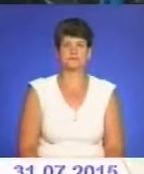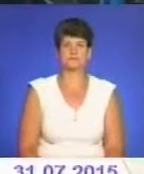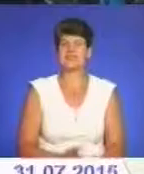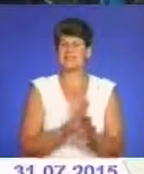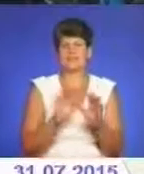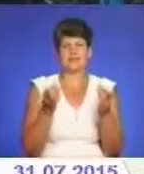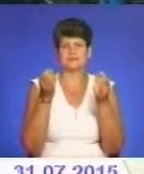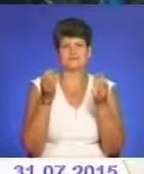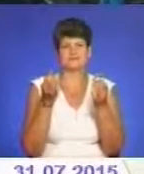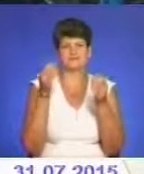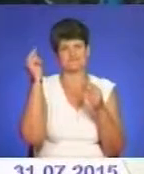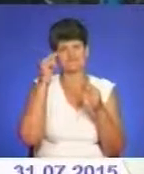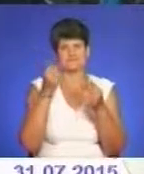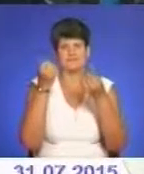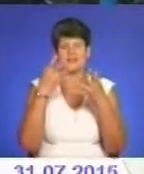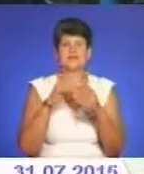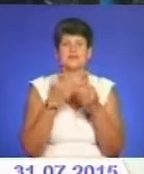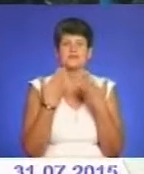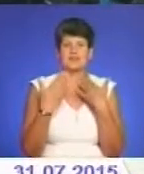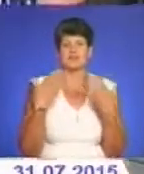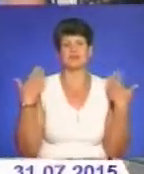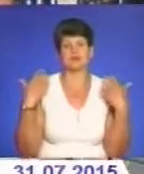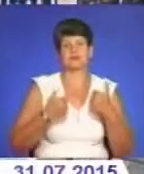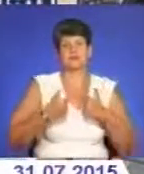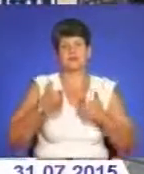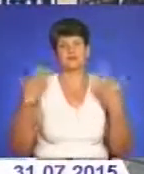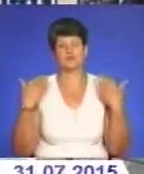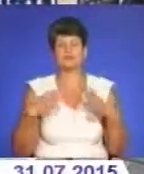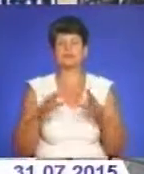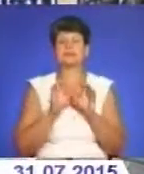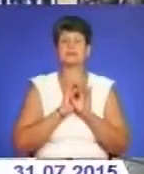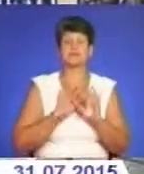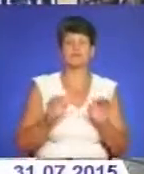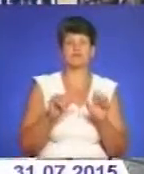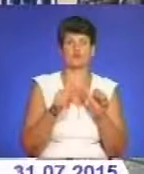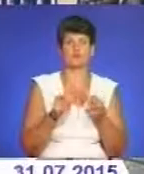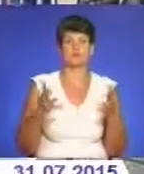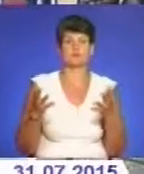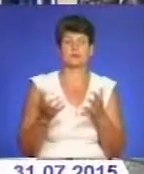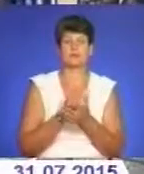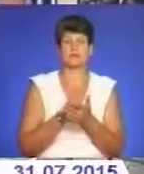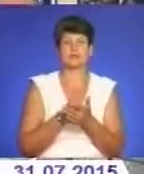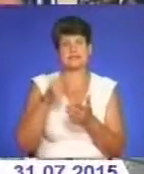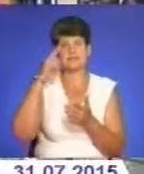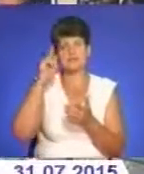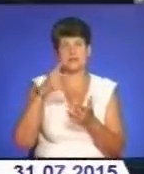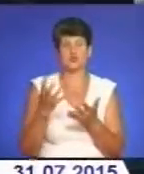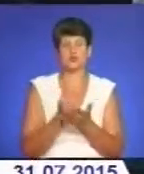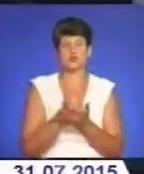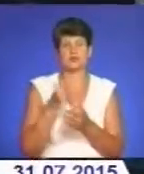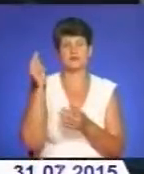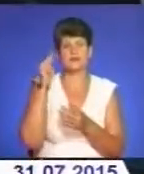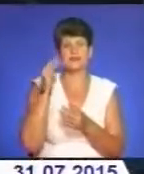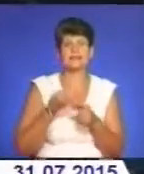Неформальне спілкування, дискусії, змагання та відпочинок – ідеальний формат, аби закріпити знання, здобуті студентами під час навчання. З